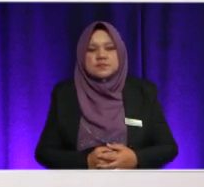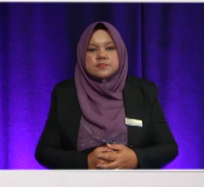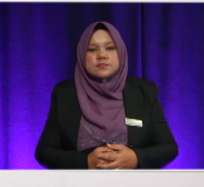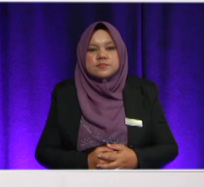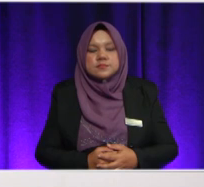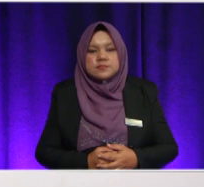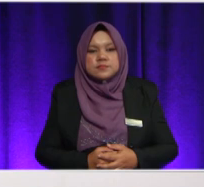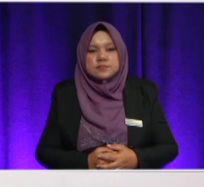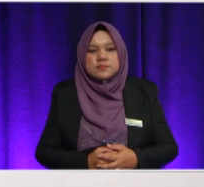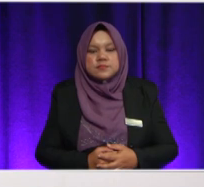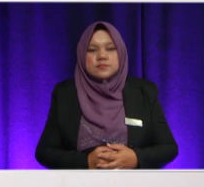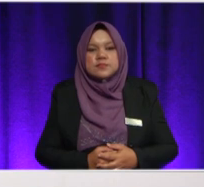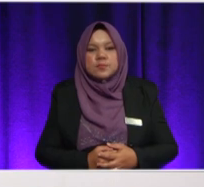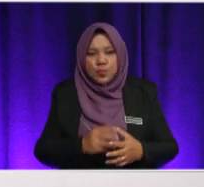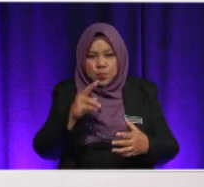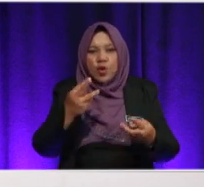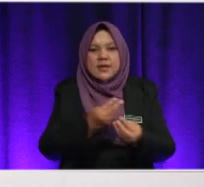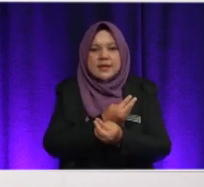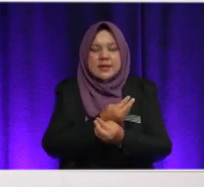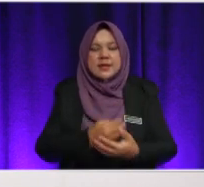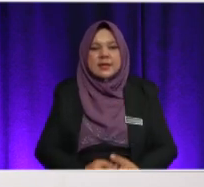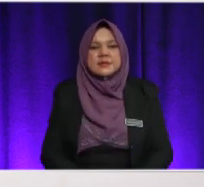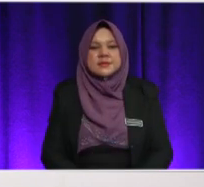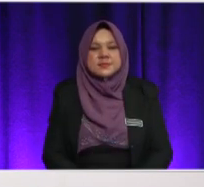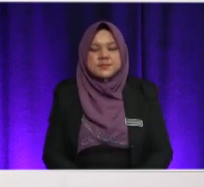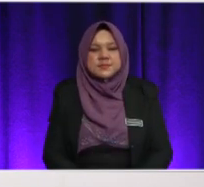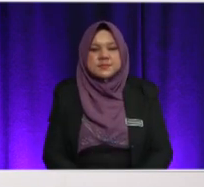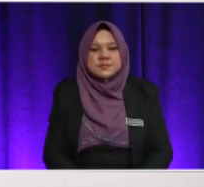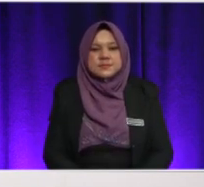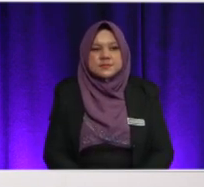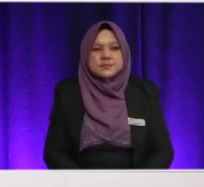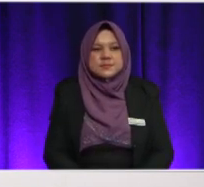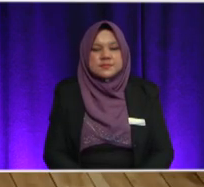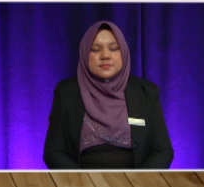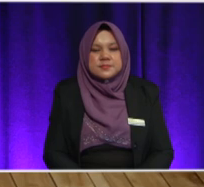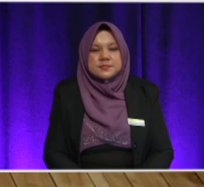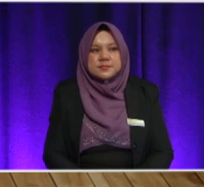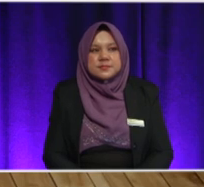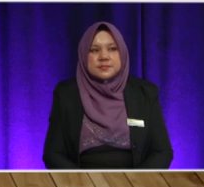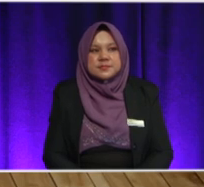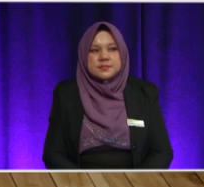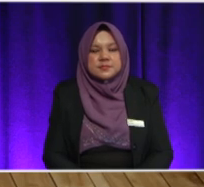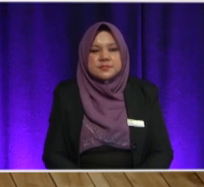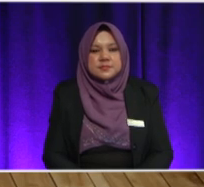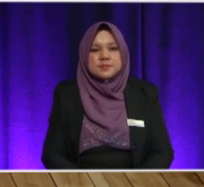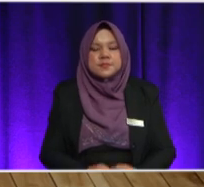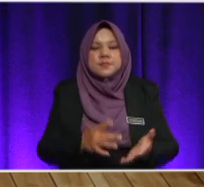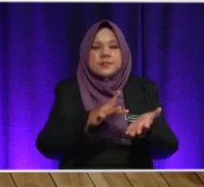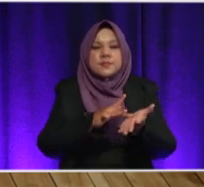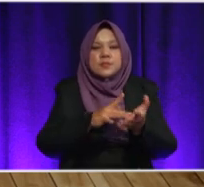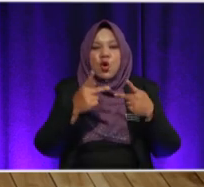tamu dana pastinya menggunakan kaidah modern Oke Mari kita lihat yang ketiga perubahan